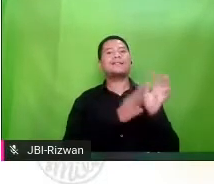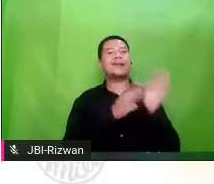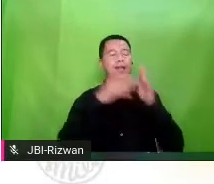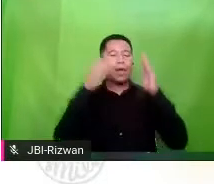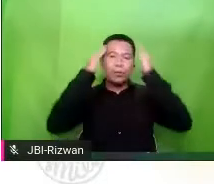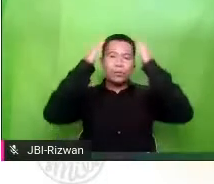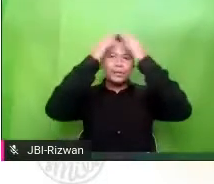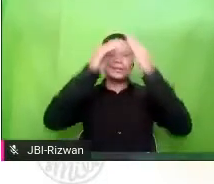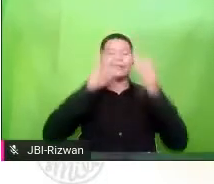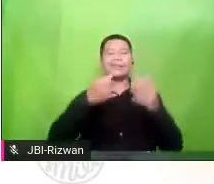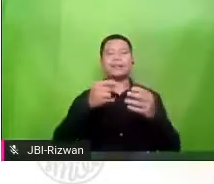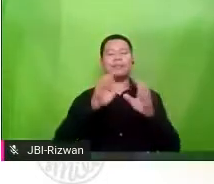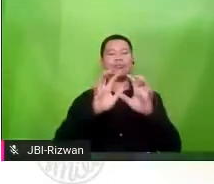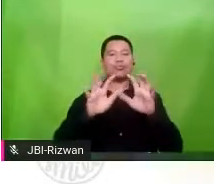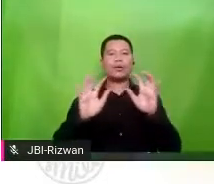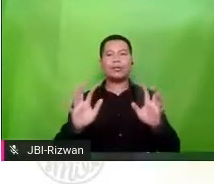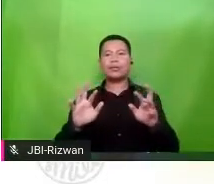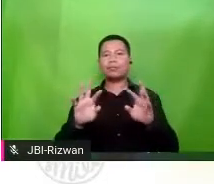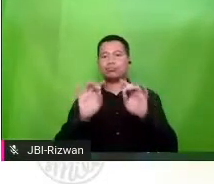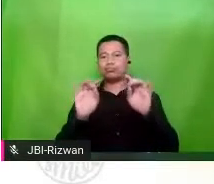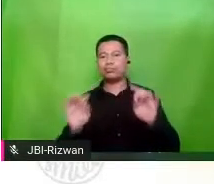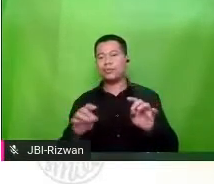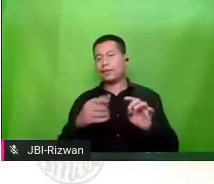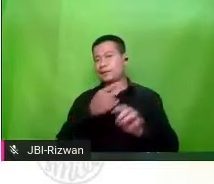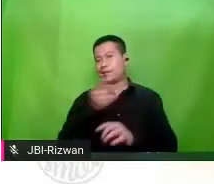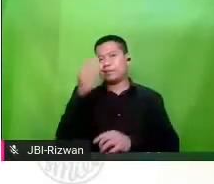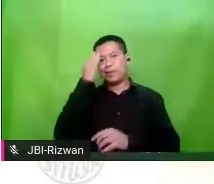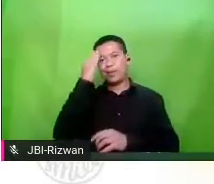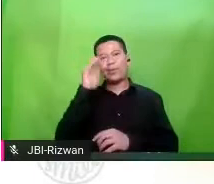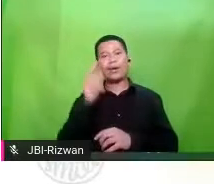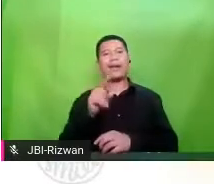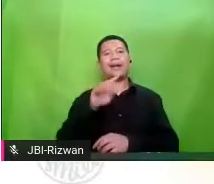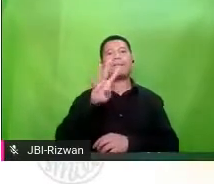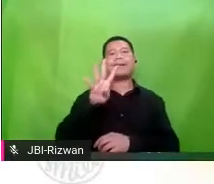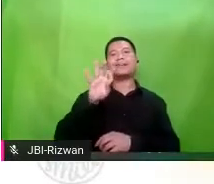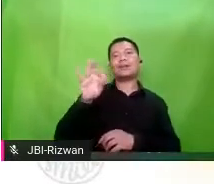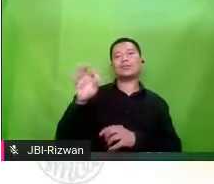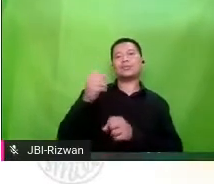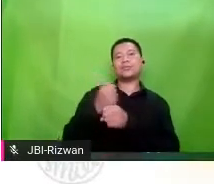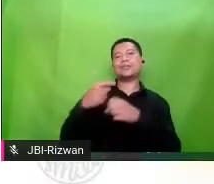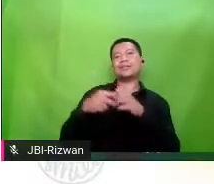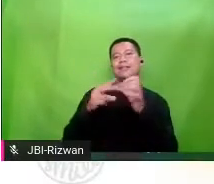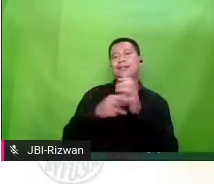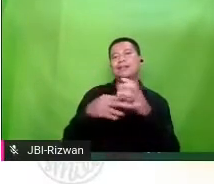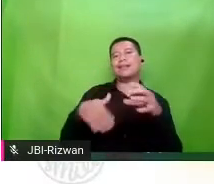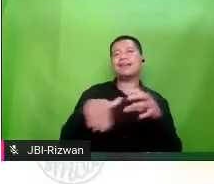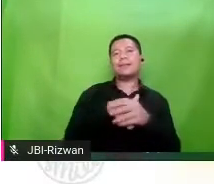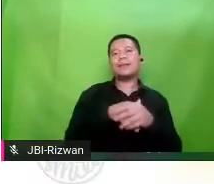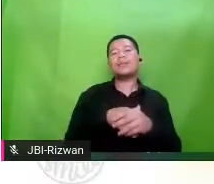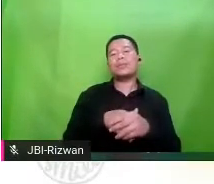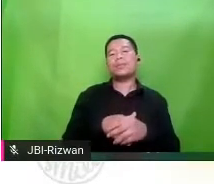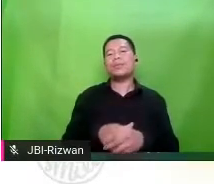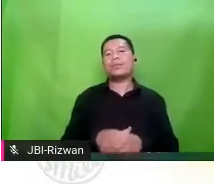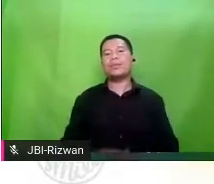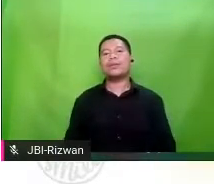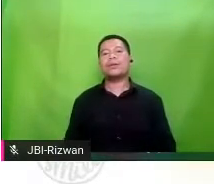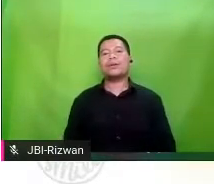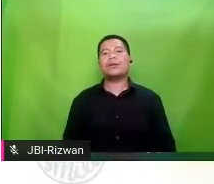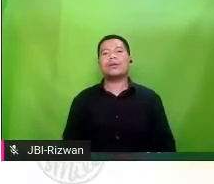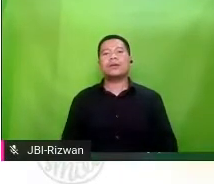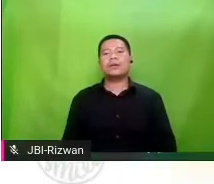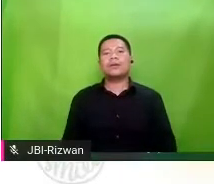tahu sampai saat sekarang ada lebih kurang 400 gen yang terlibat untuk kemudian bisa kita